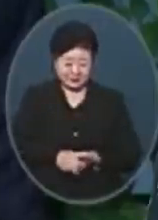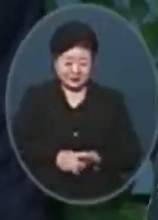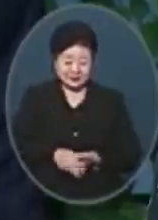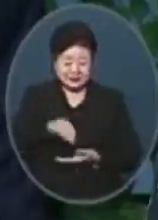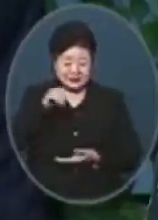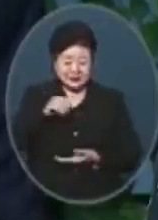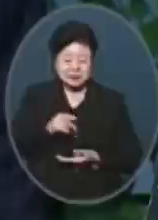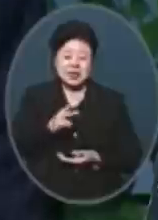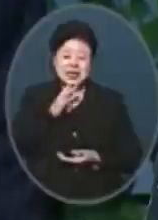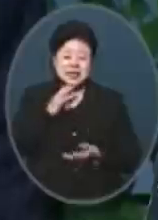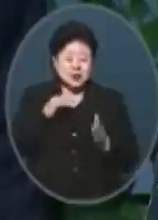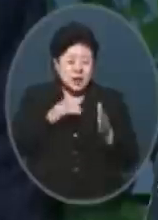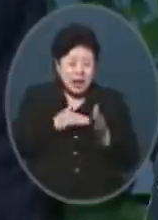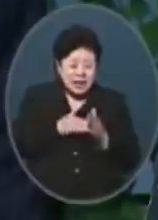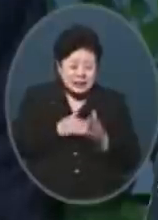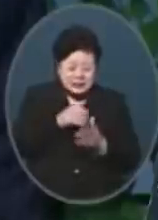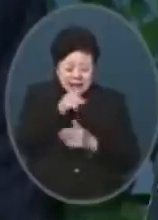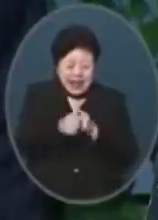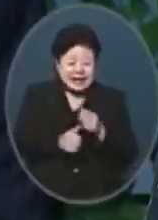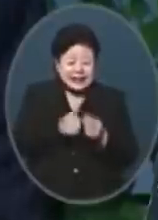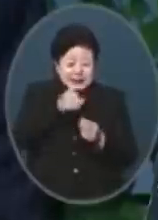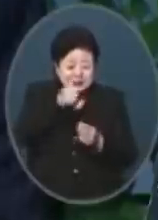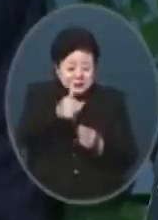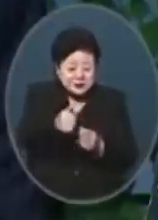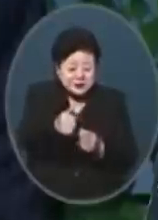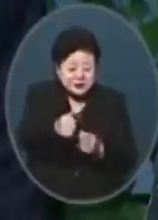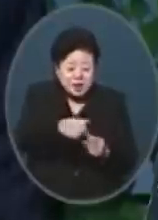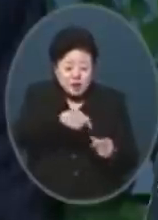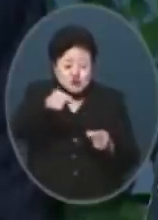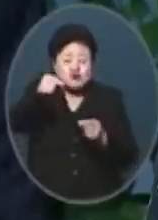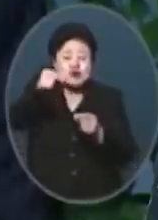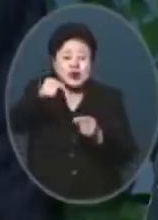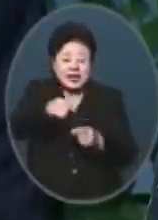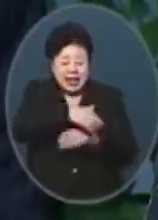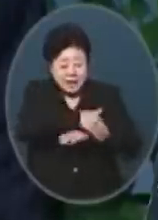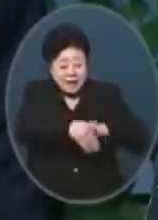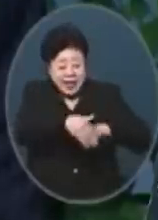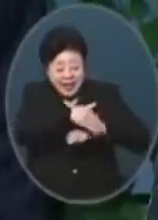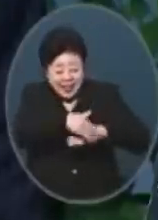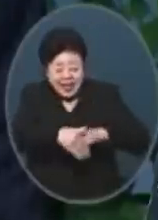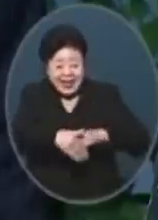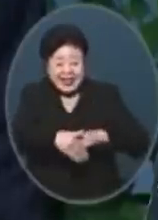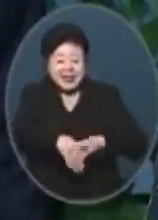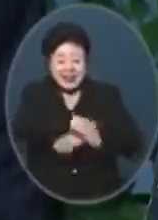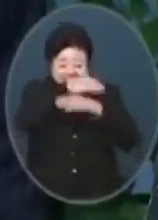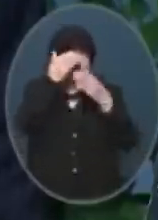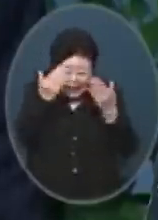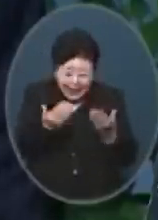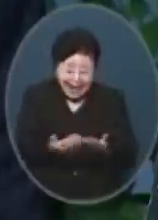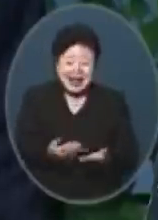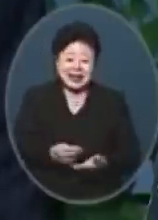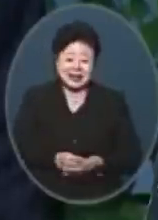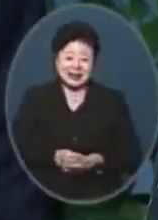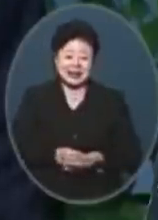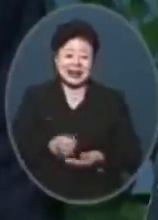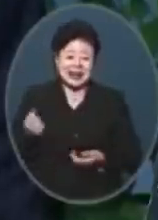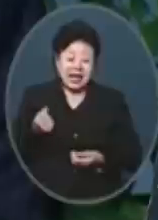창세기부터 계시록까지 하나님의 구원의 계획을 다